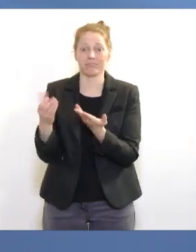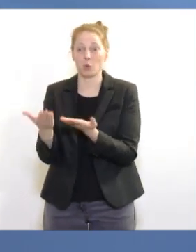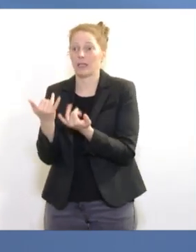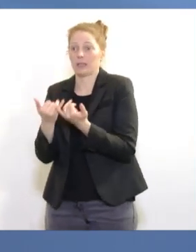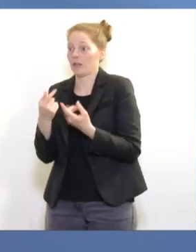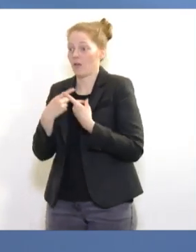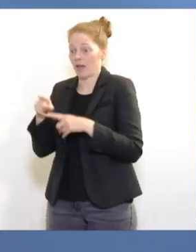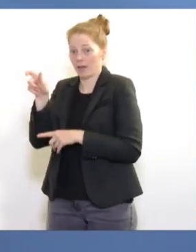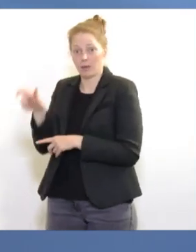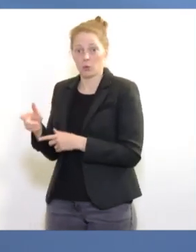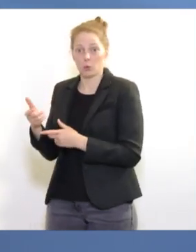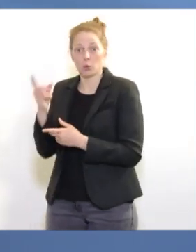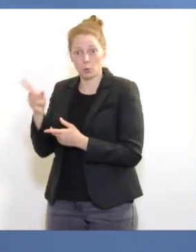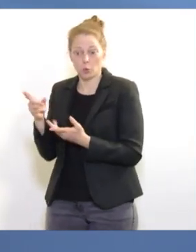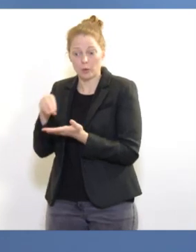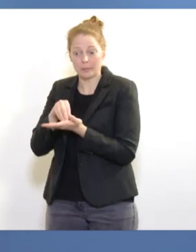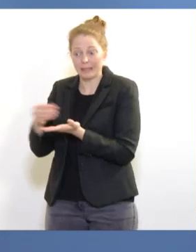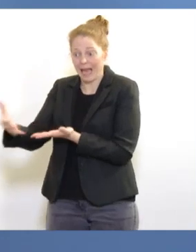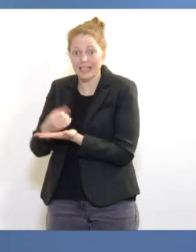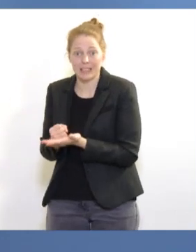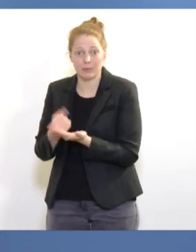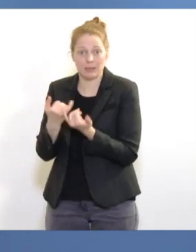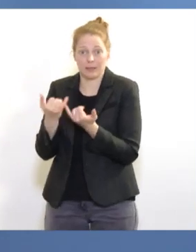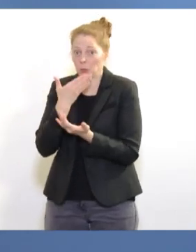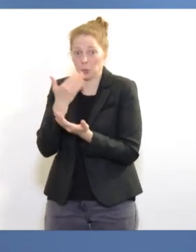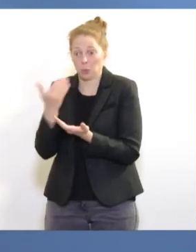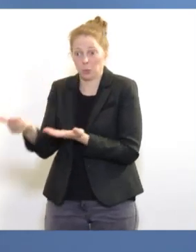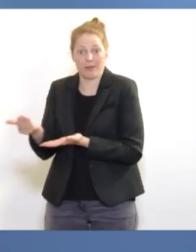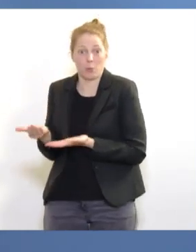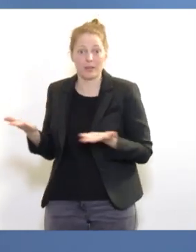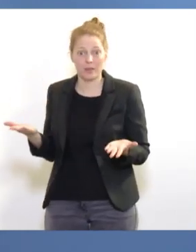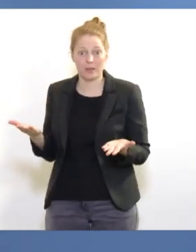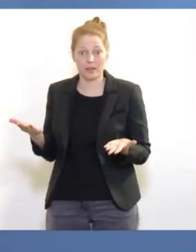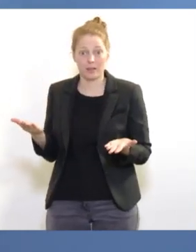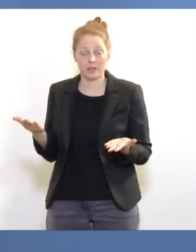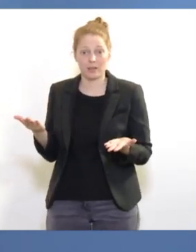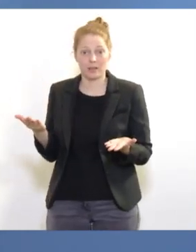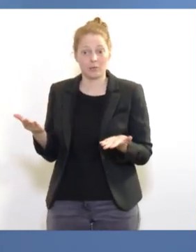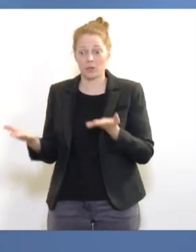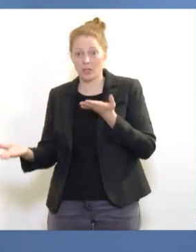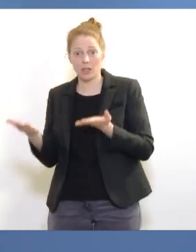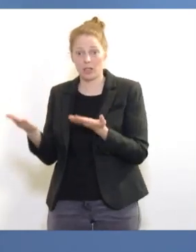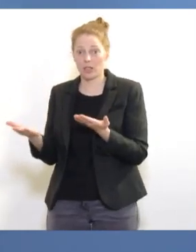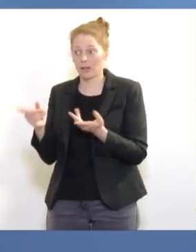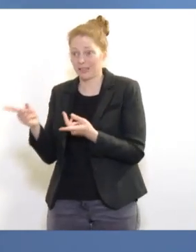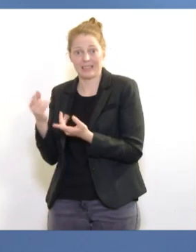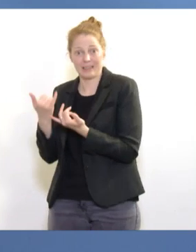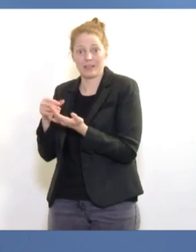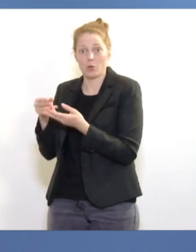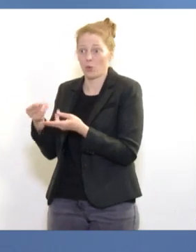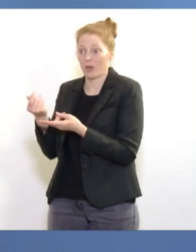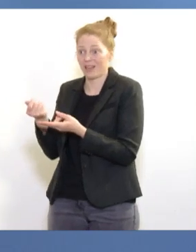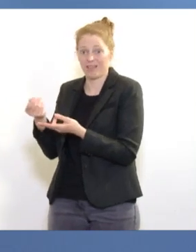aber nicht rankriegen, weil eben Mäuer nicht da sind und die auf der anderen Seite dann aber auch müssen Prämien